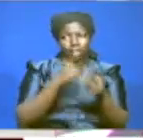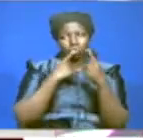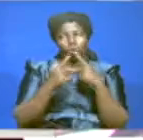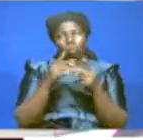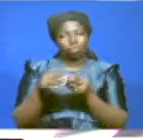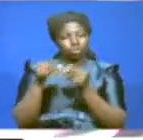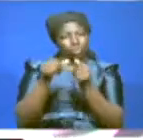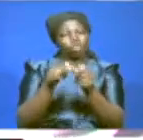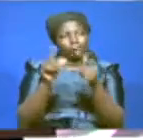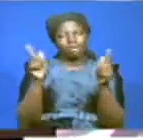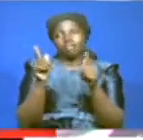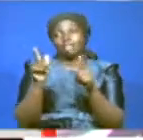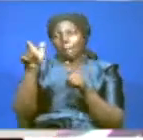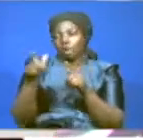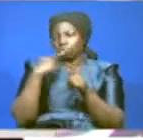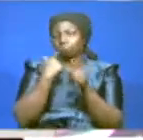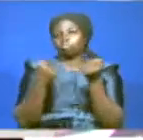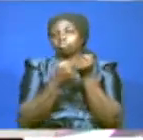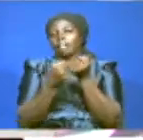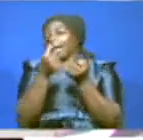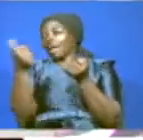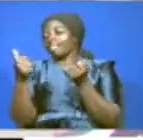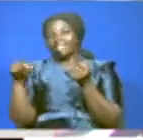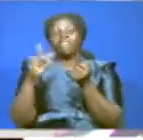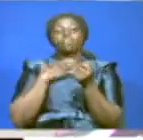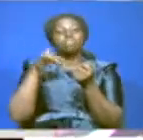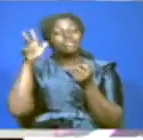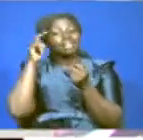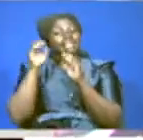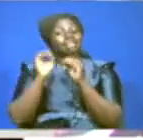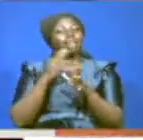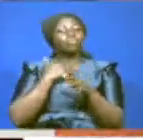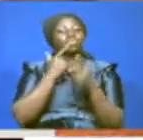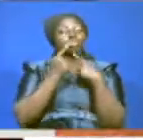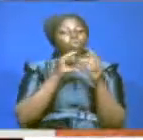mwenye kugonga mwingine nyuma, yeye ndiye hataki kusikiza, yeye ndiye hataki kuongea.